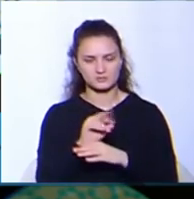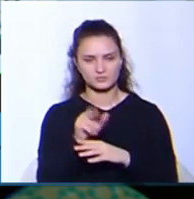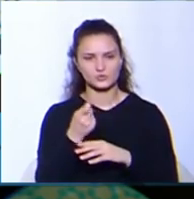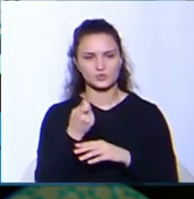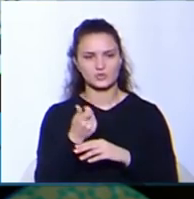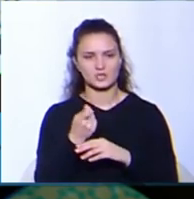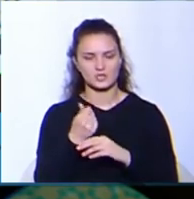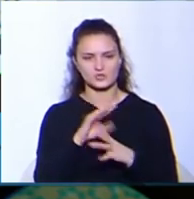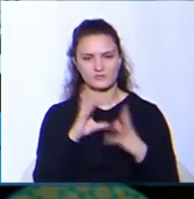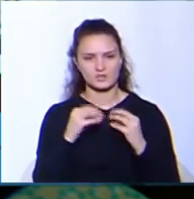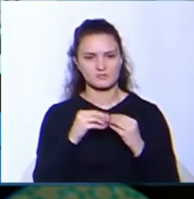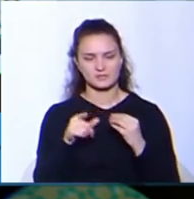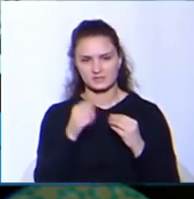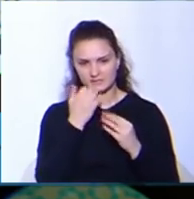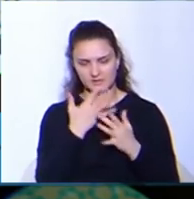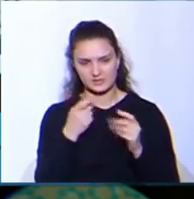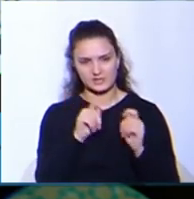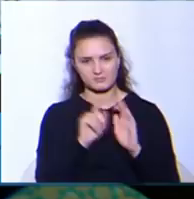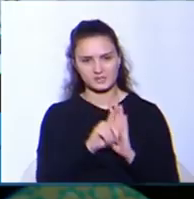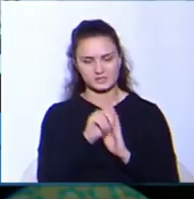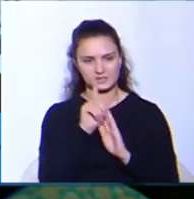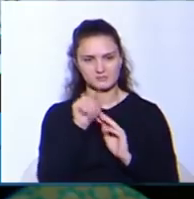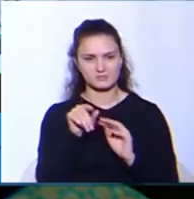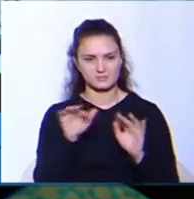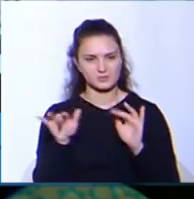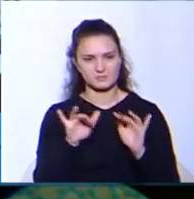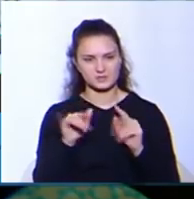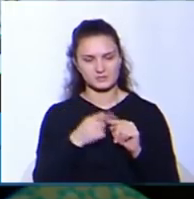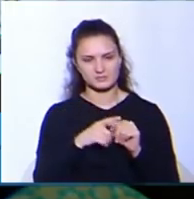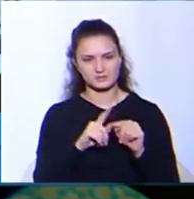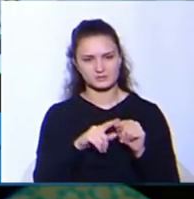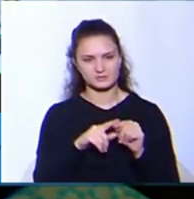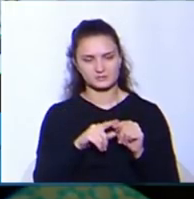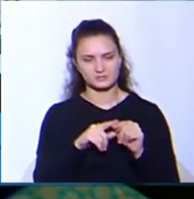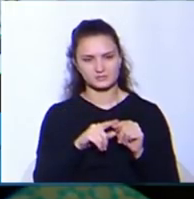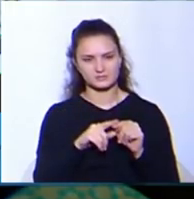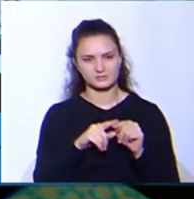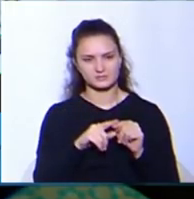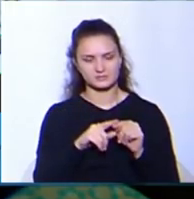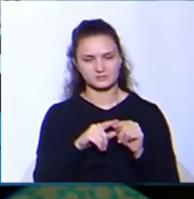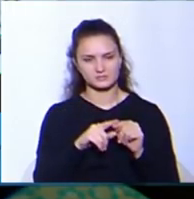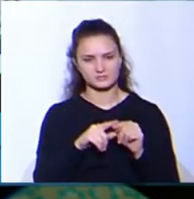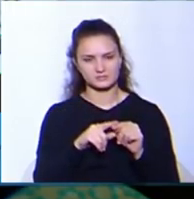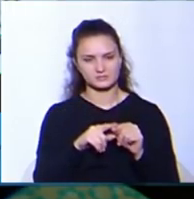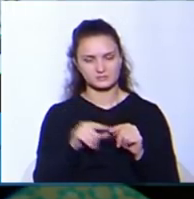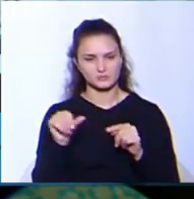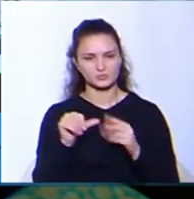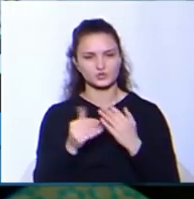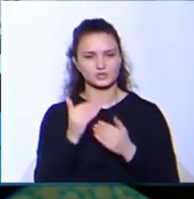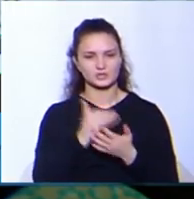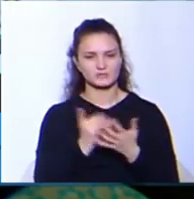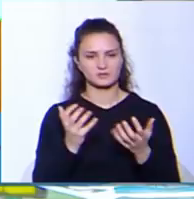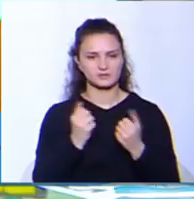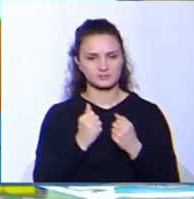ცოტა ხანში ყველა ეს ნივთიერება იწყებს ერთობლივად მოქმედებას და ამაში გამოიწვიოს დიახ